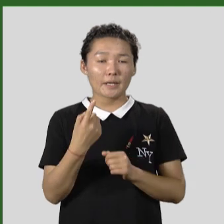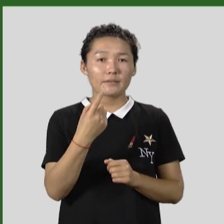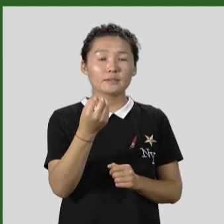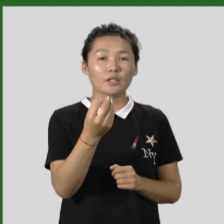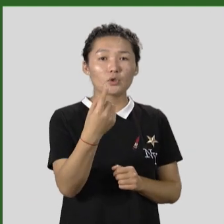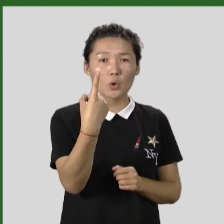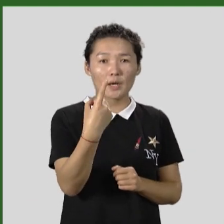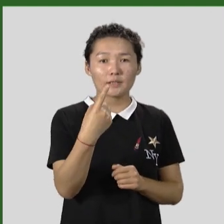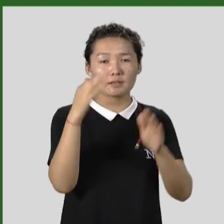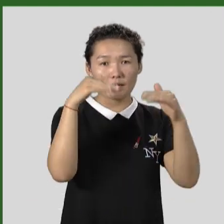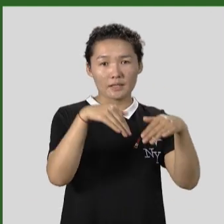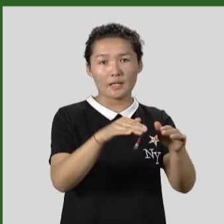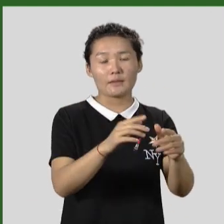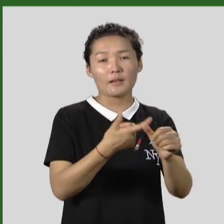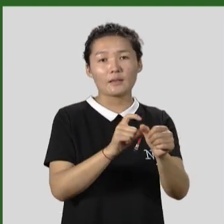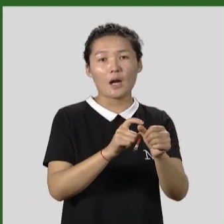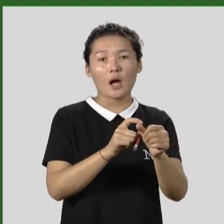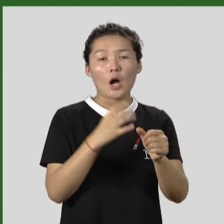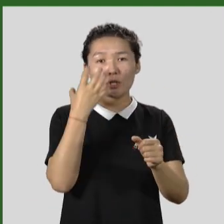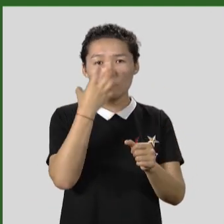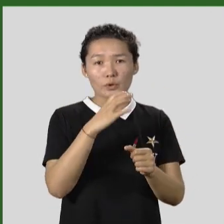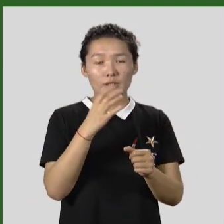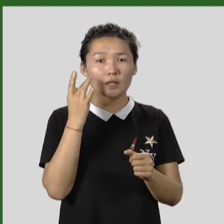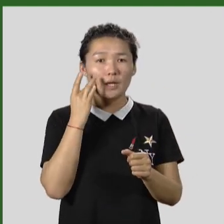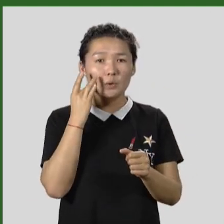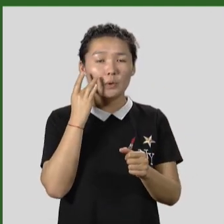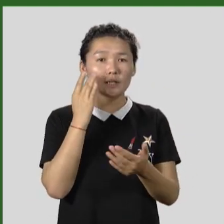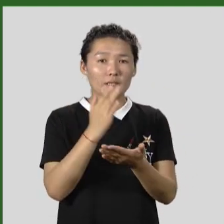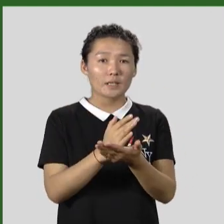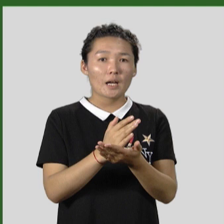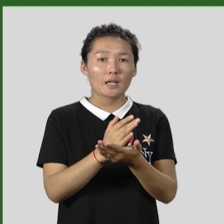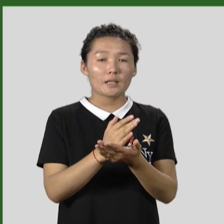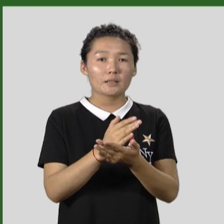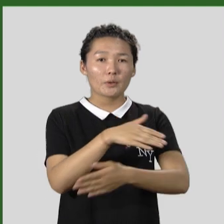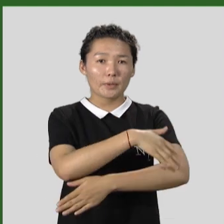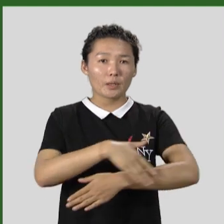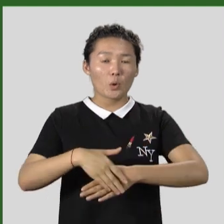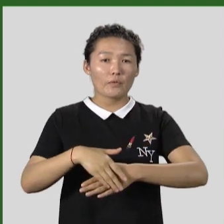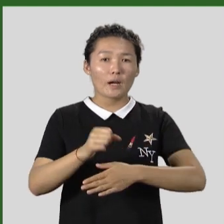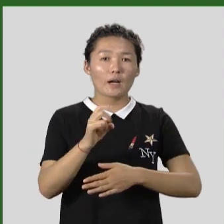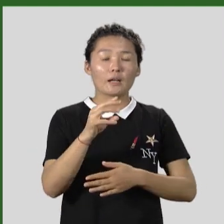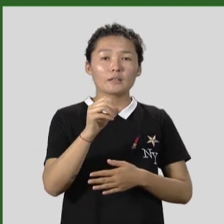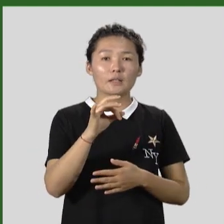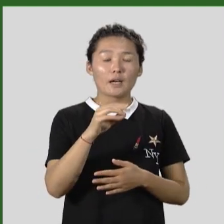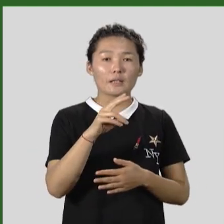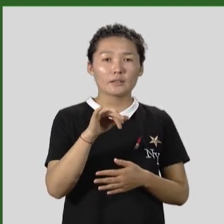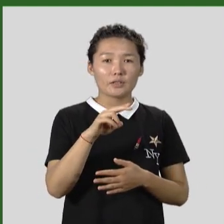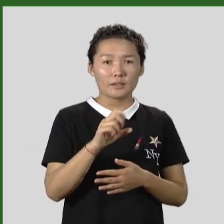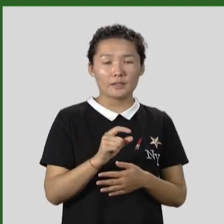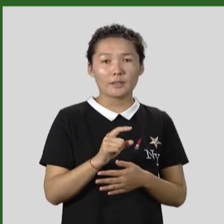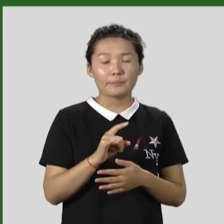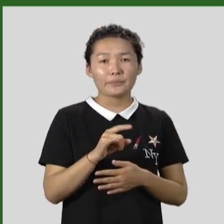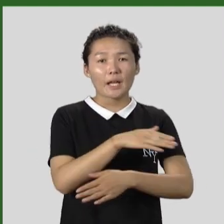Южный, расположенный у берегов Антарктиды, граница которого проходит по параллели